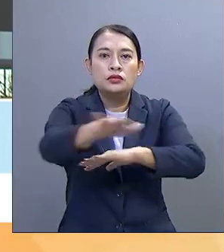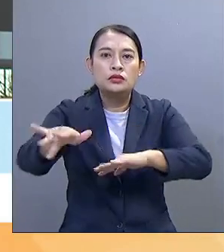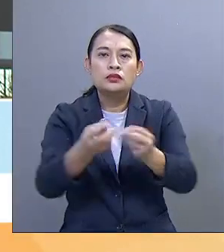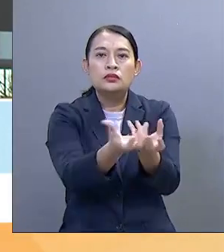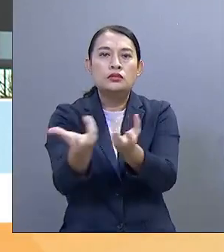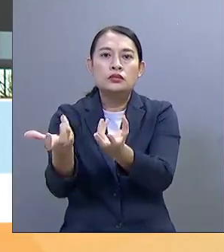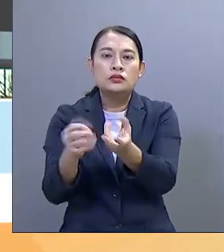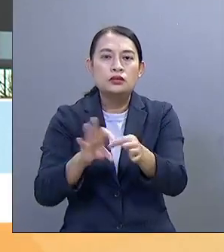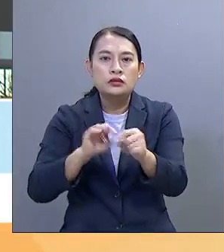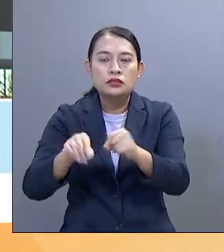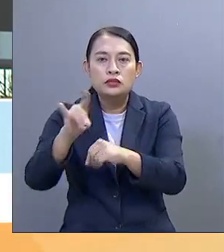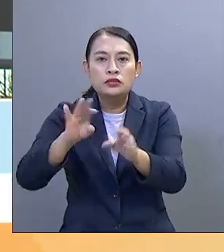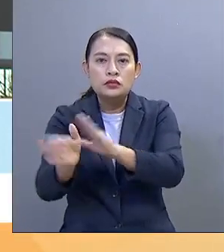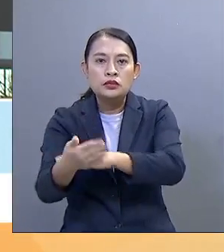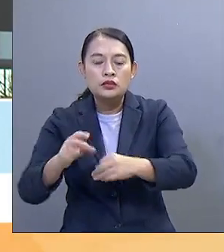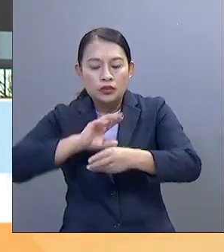สวั